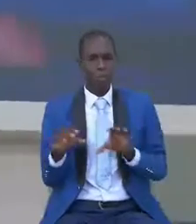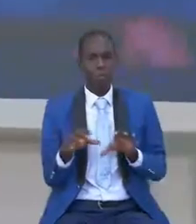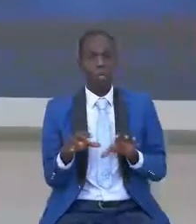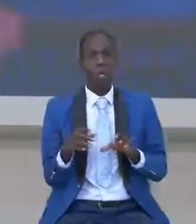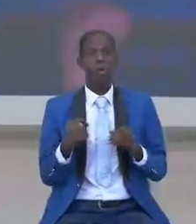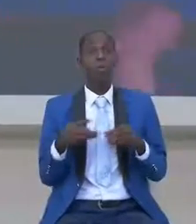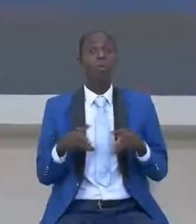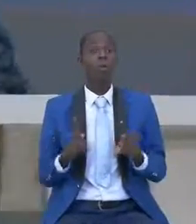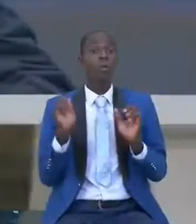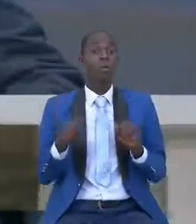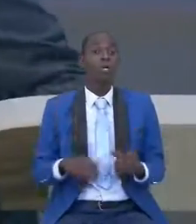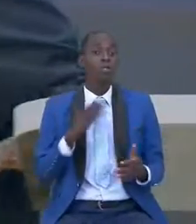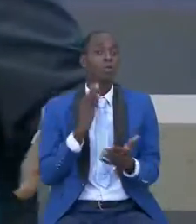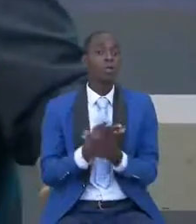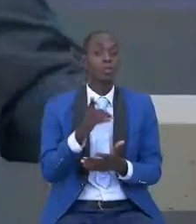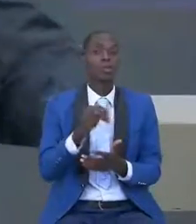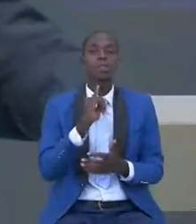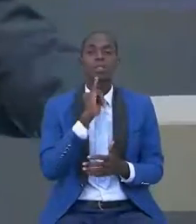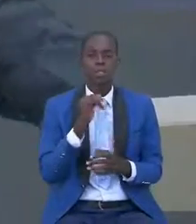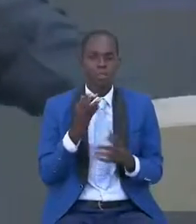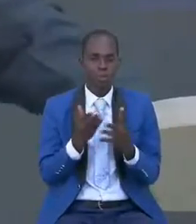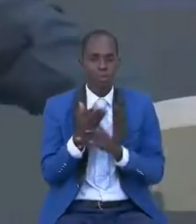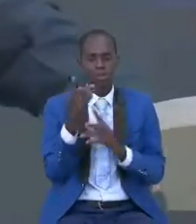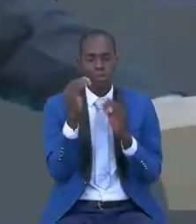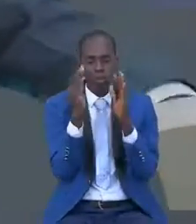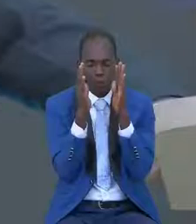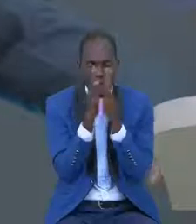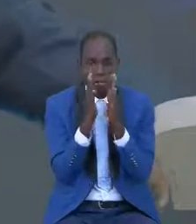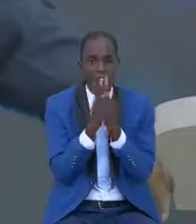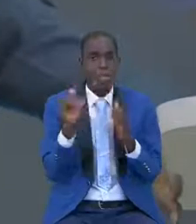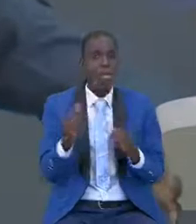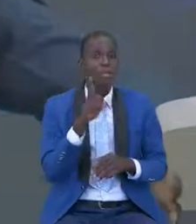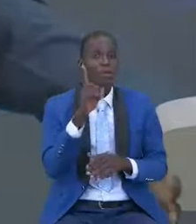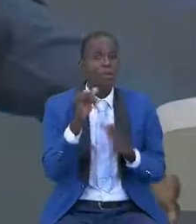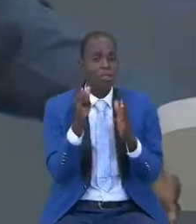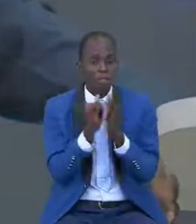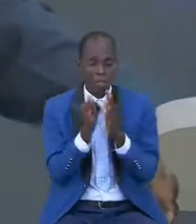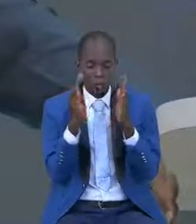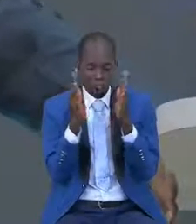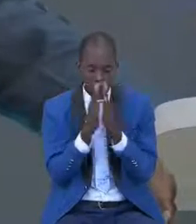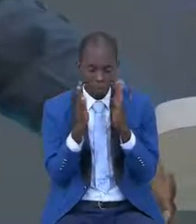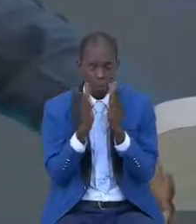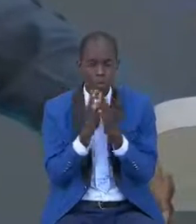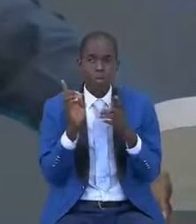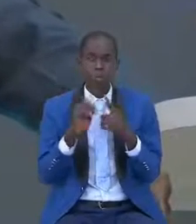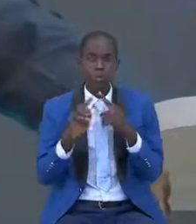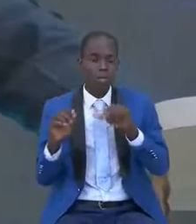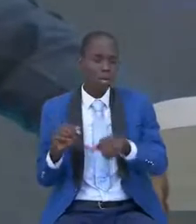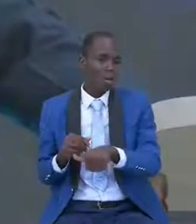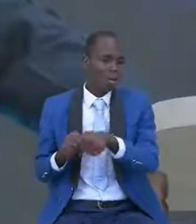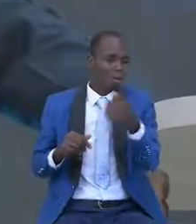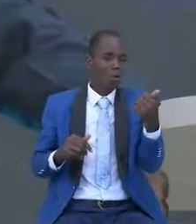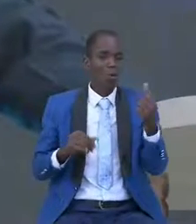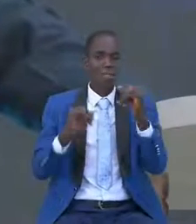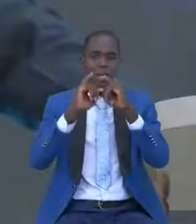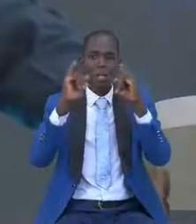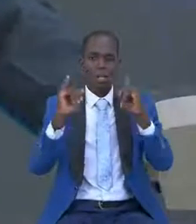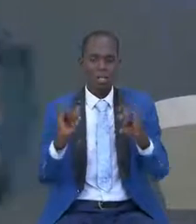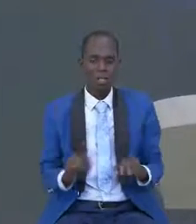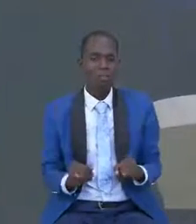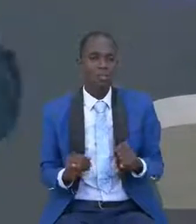homme, c'est sur la prière. Quiconque priera un autre Dieu, une autre